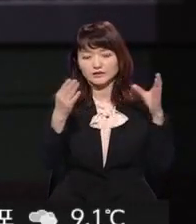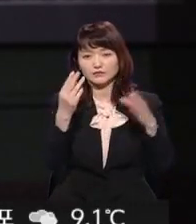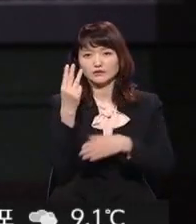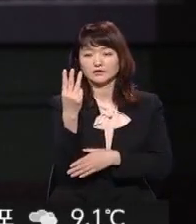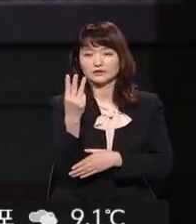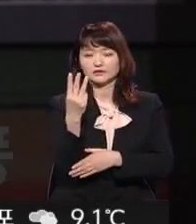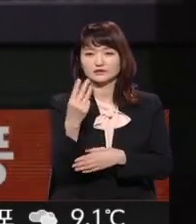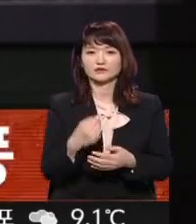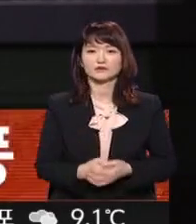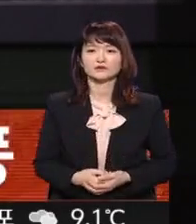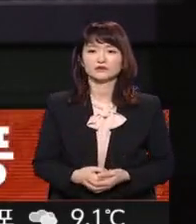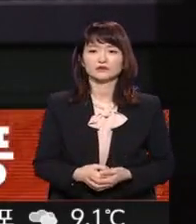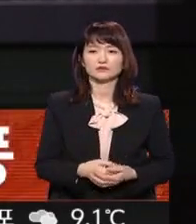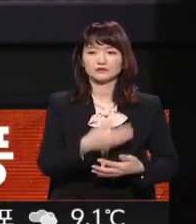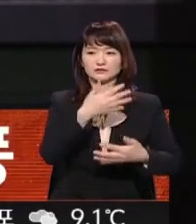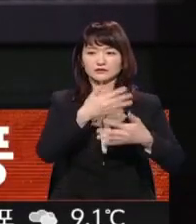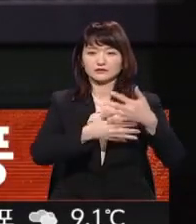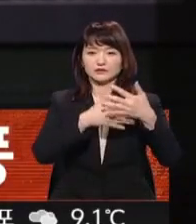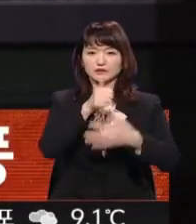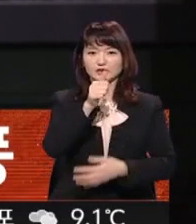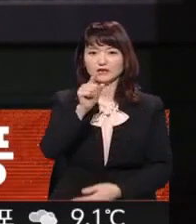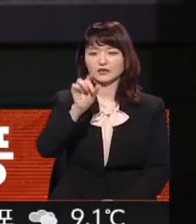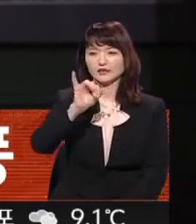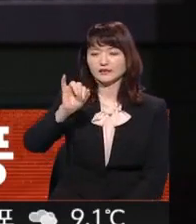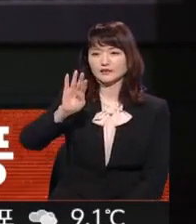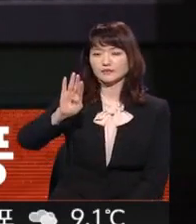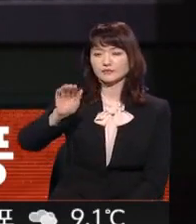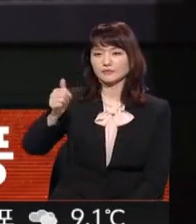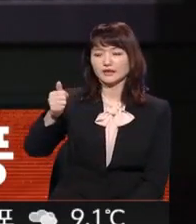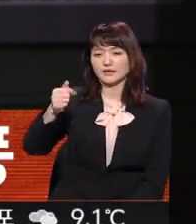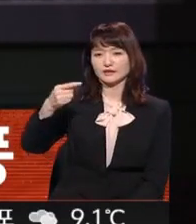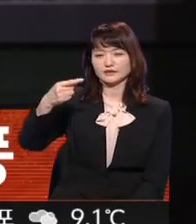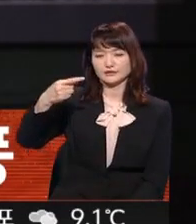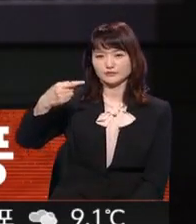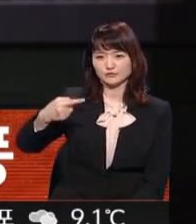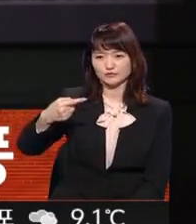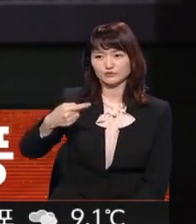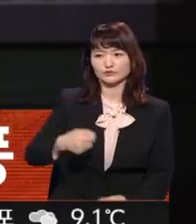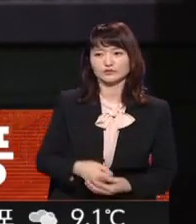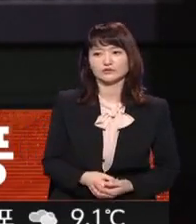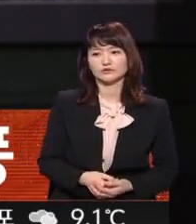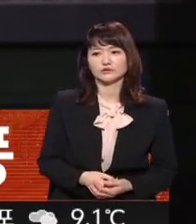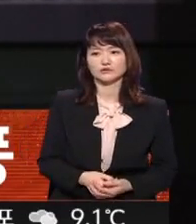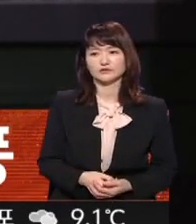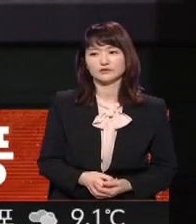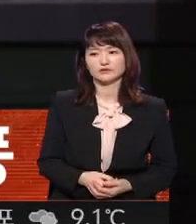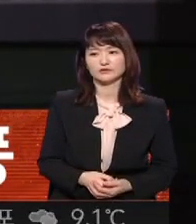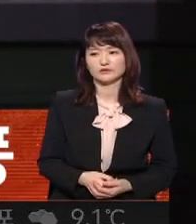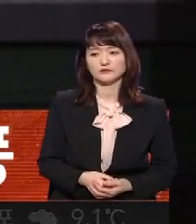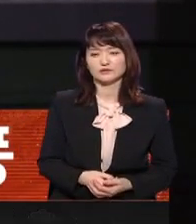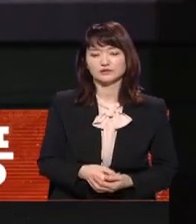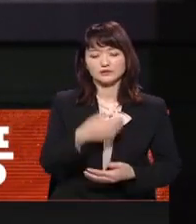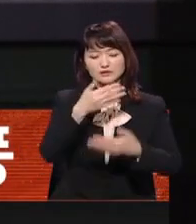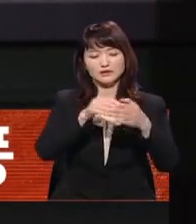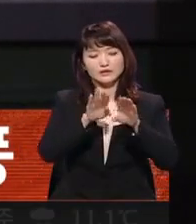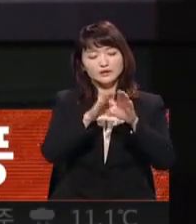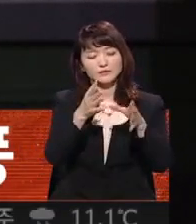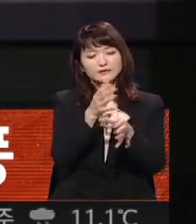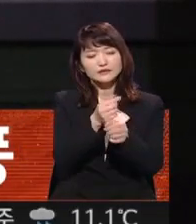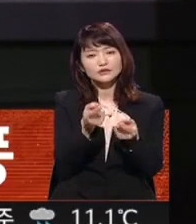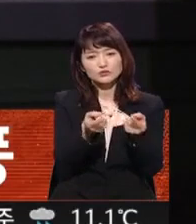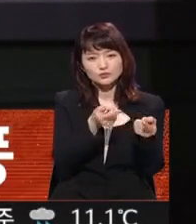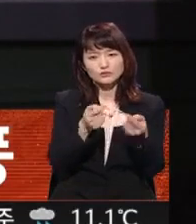하이파이브가 있는데요 현재 촬영을 마친 뒤에 후반작업 중입니다 그래서이 해당 영화 측은 개봉 시기를 좀 논의할 예정이다 이렇게 밝혔고